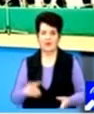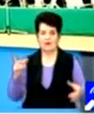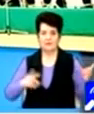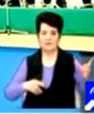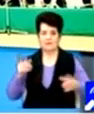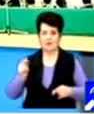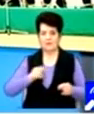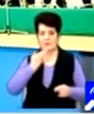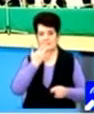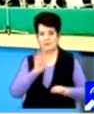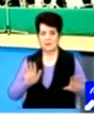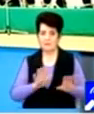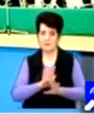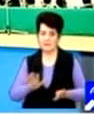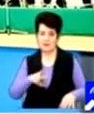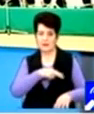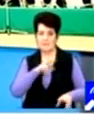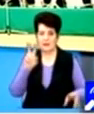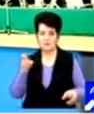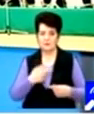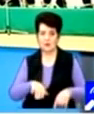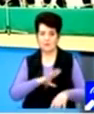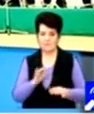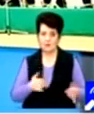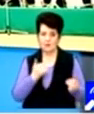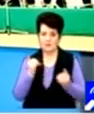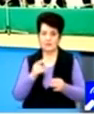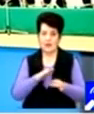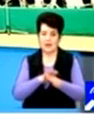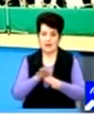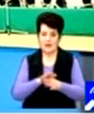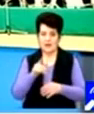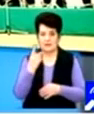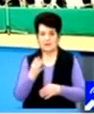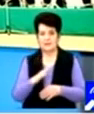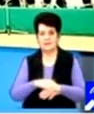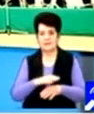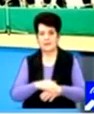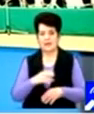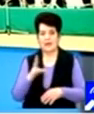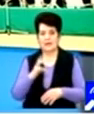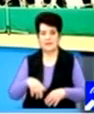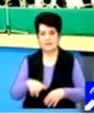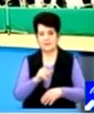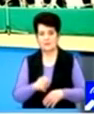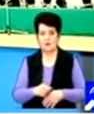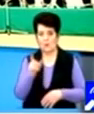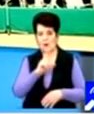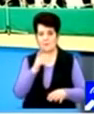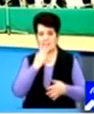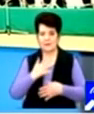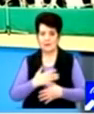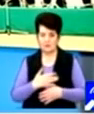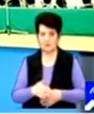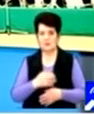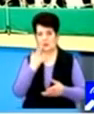Festivalul Internațional de Muzică Mărțișor a fost inaugurat și în stânga Nistrului. Un grup de artiști și oameni îndrăgostiți de